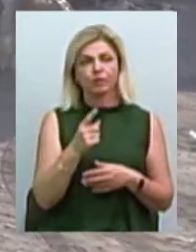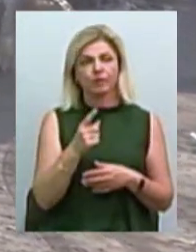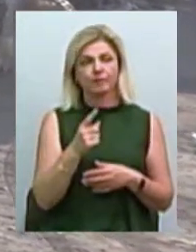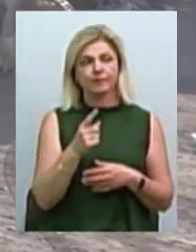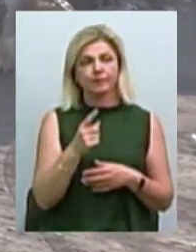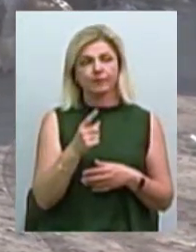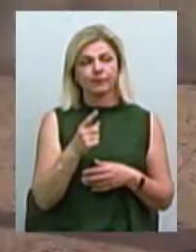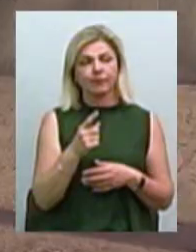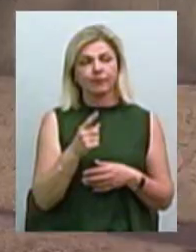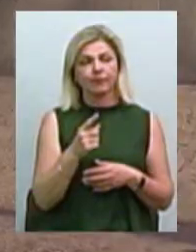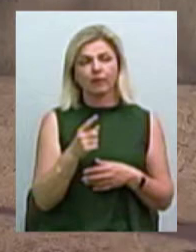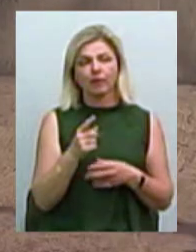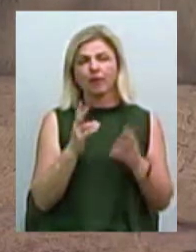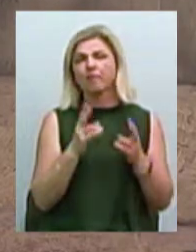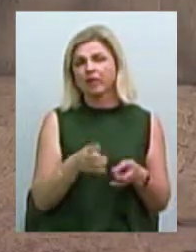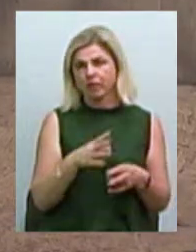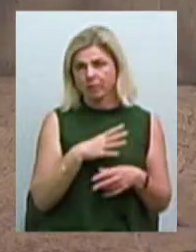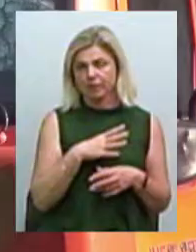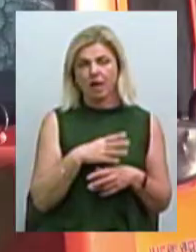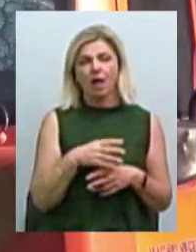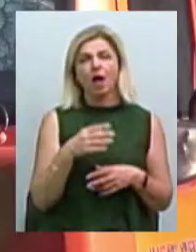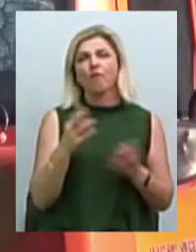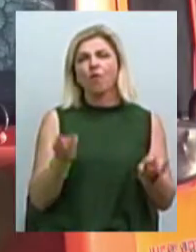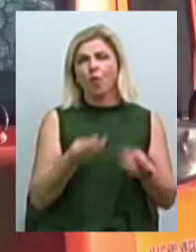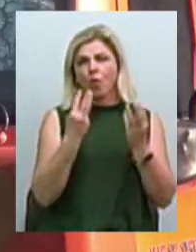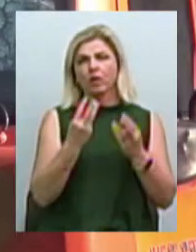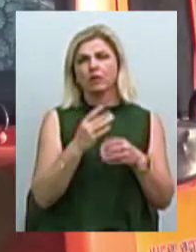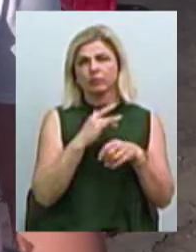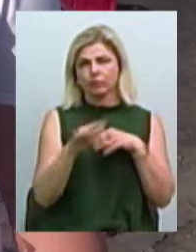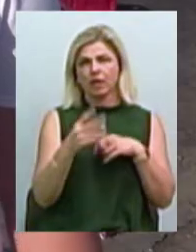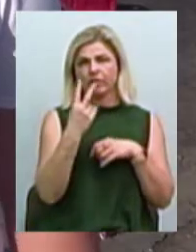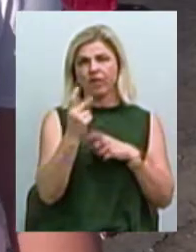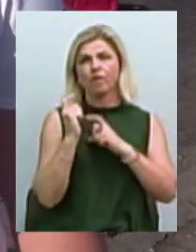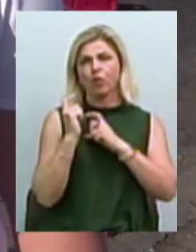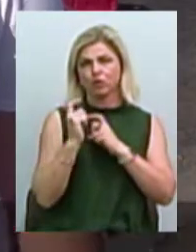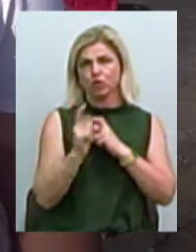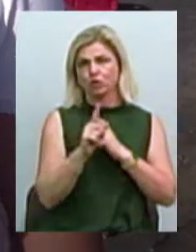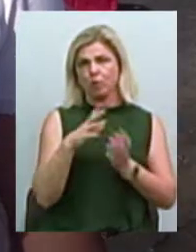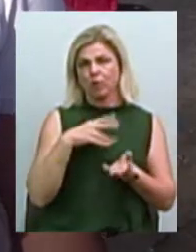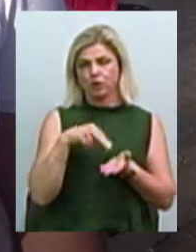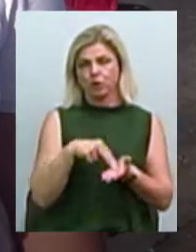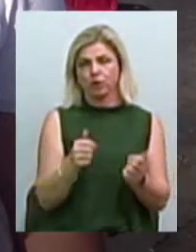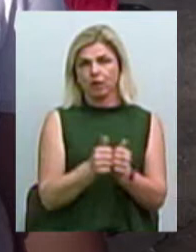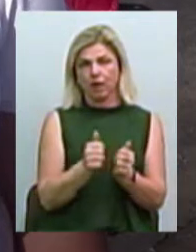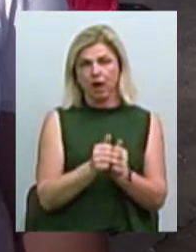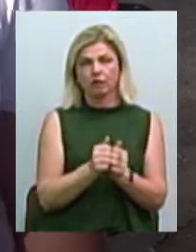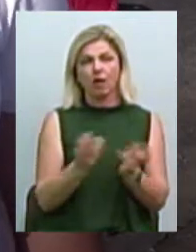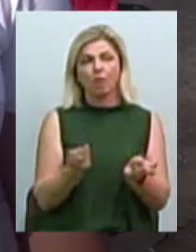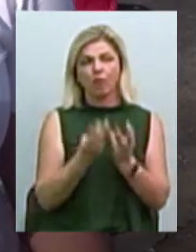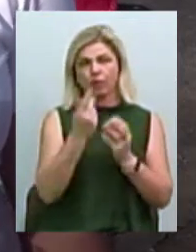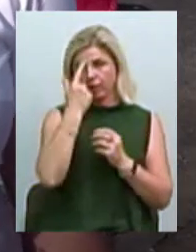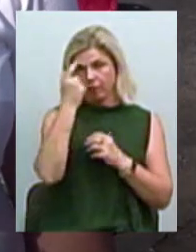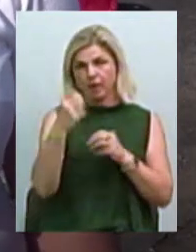лопнула. Вогонь пошкодив 2 вантажівки, які стояли поруч. Повідомлення про пожежу у складському приміщенні надійшло